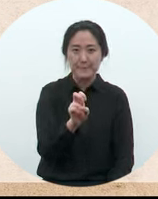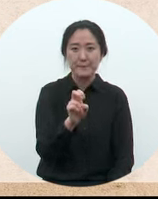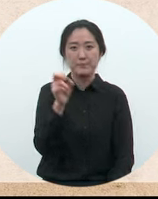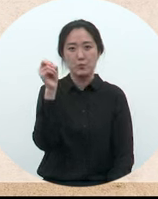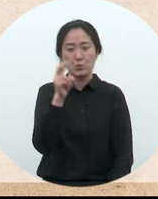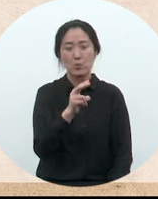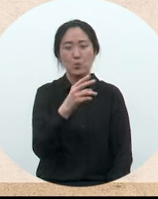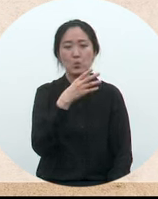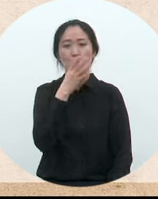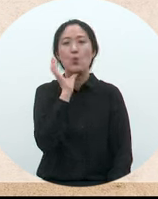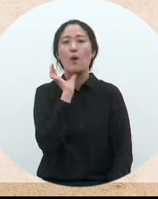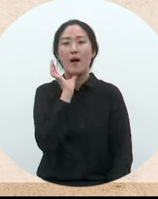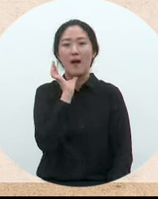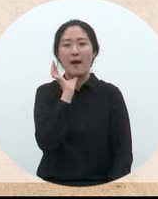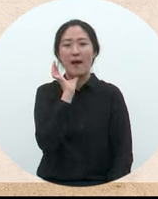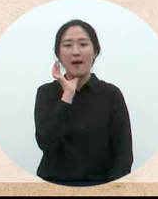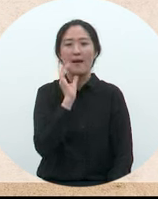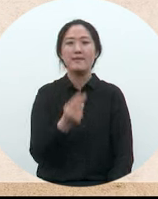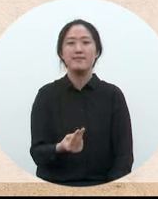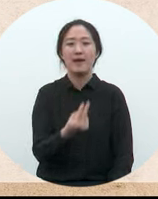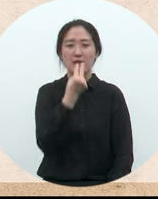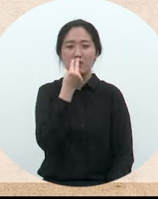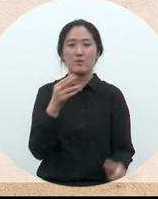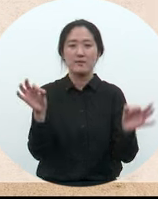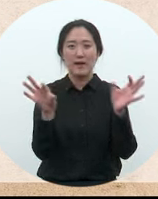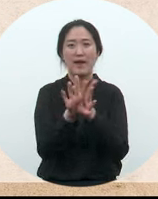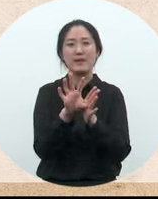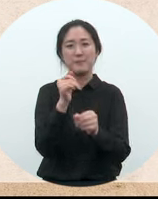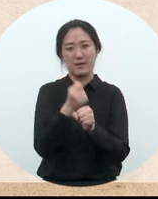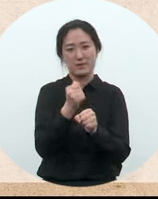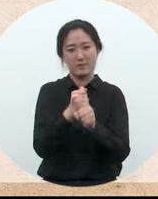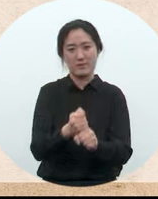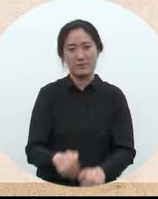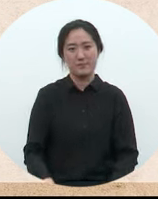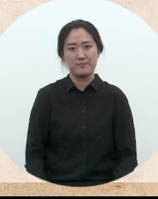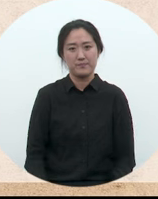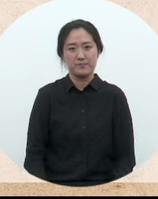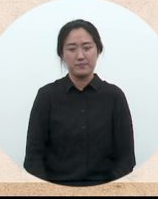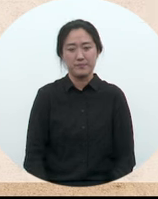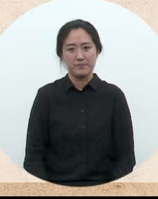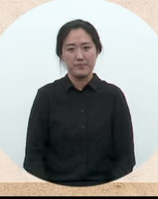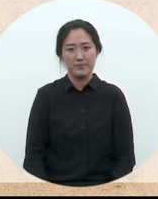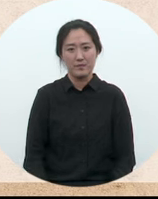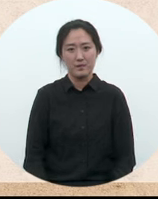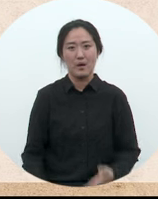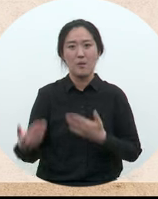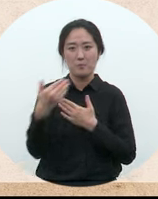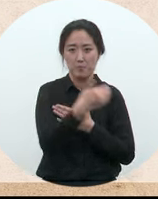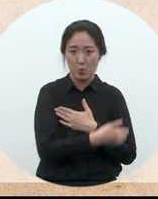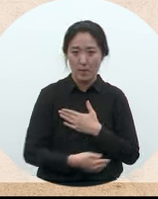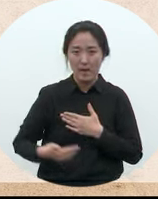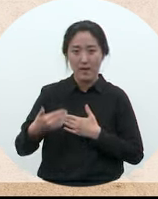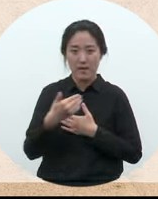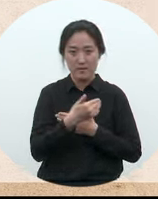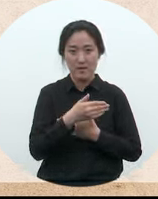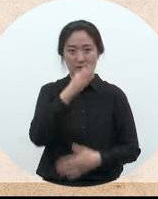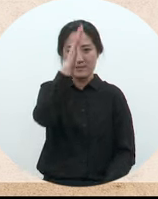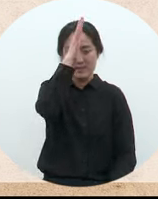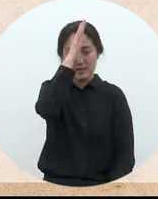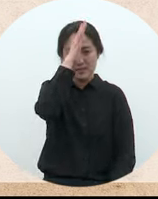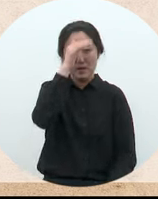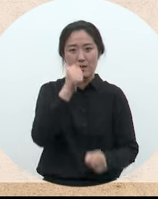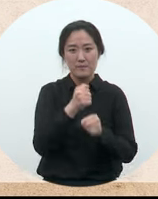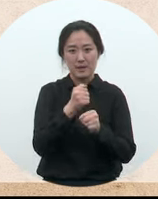일으키고 노화를 일으키는 활성산소를 없애줄 수 있기 때문에 그렇습니다. 바로 이 활성산소는 우리